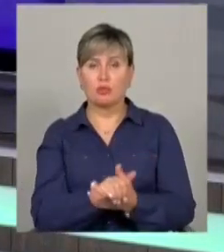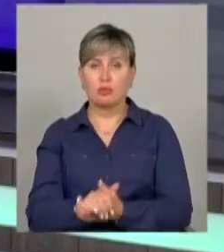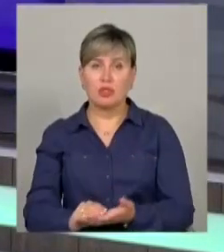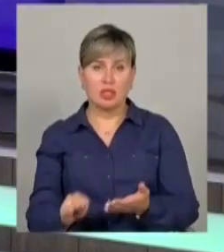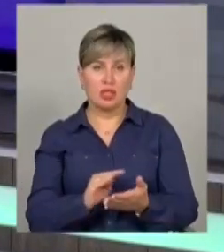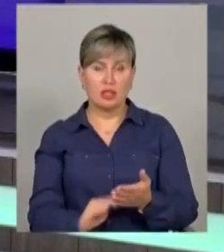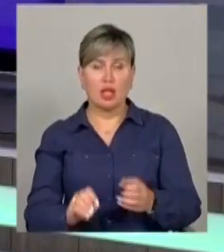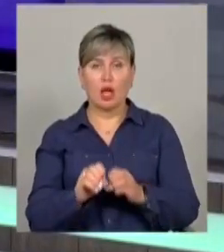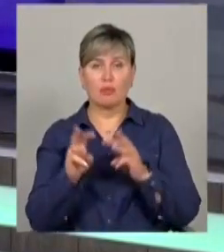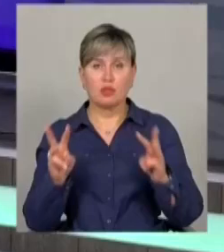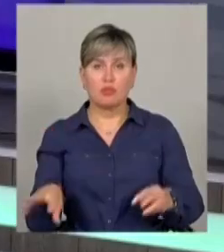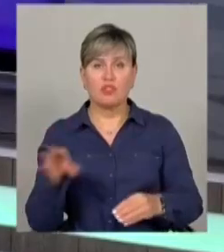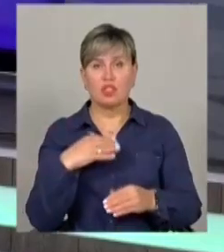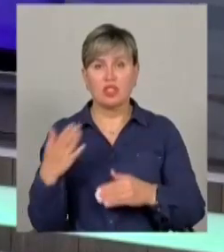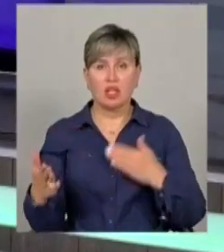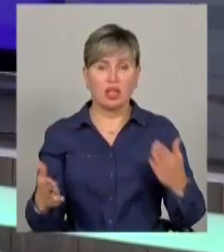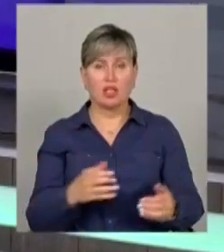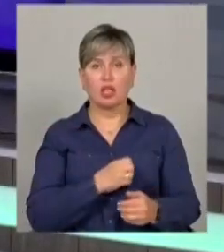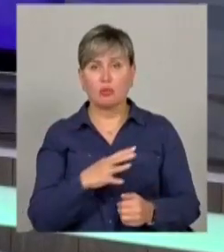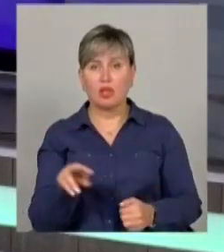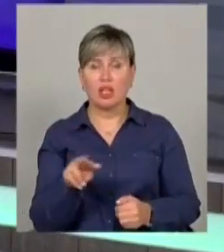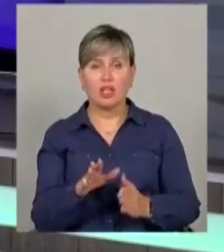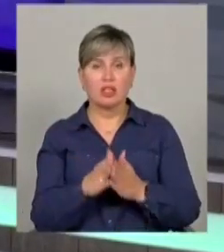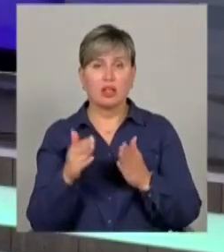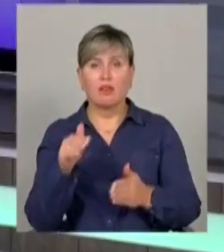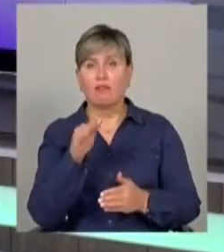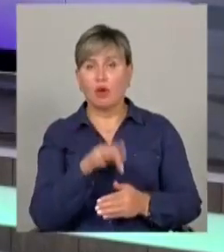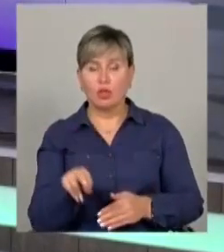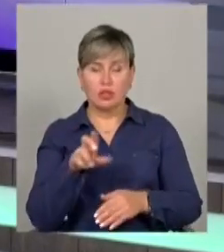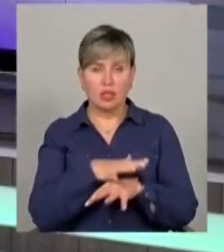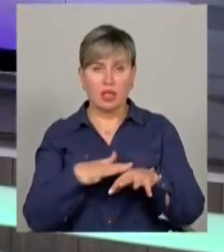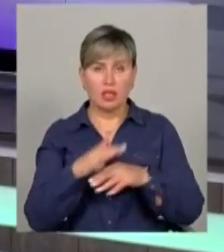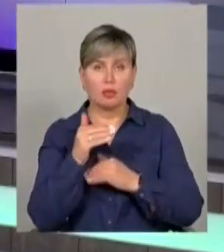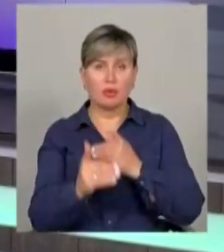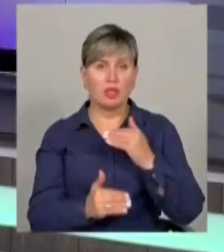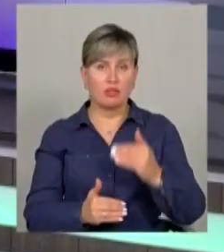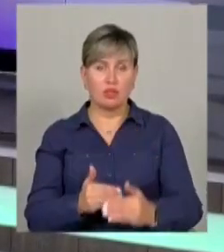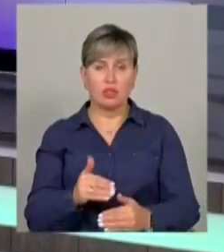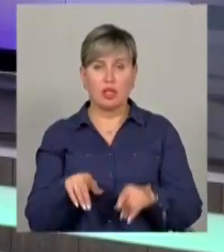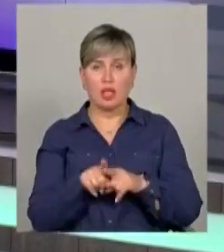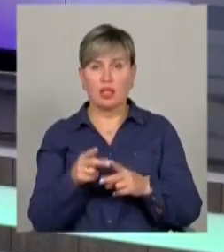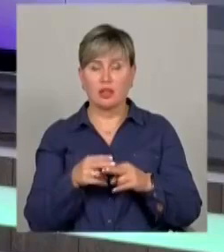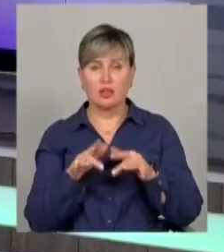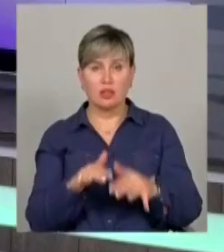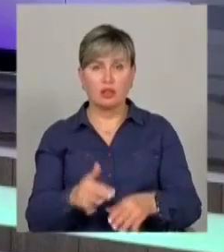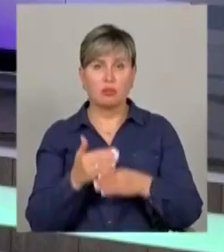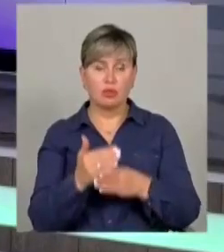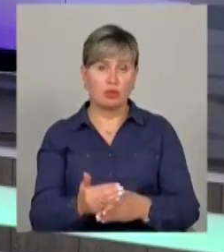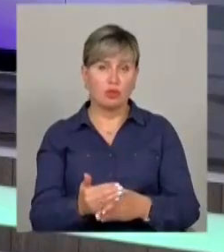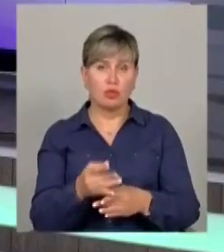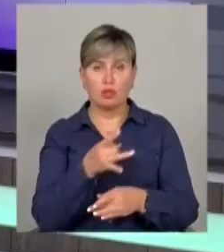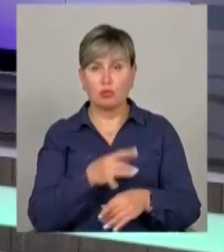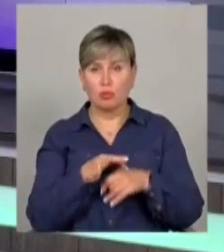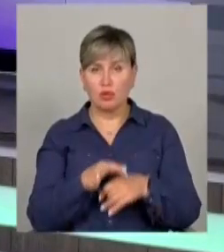Казахстана обеспечат всестороннее обогащение литературного фонда страны продвижение печатного дела способствует и проводимые в Республике